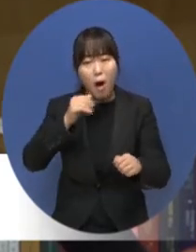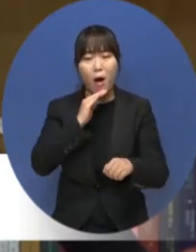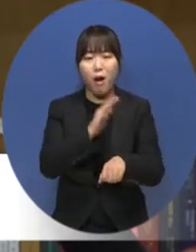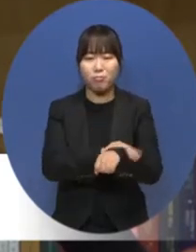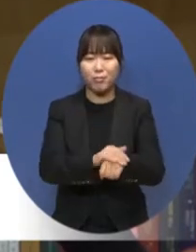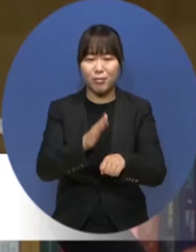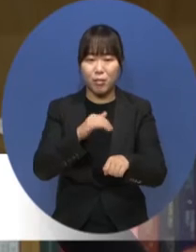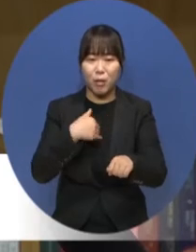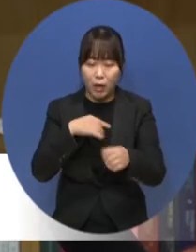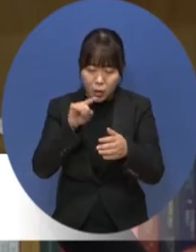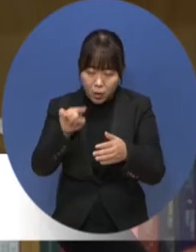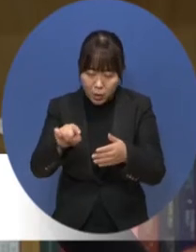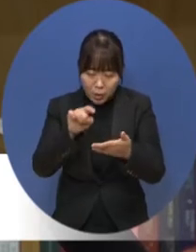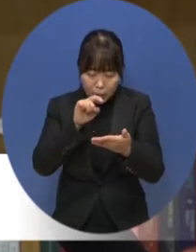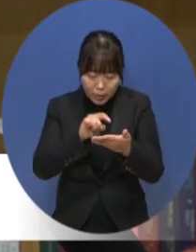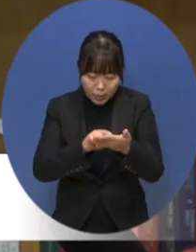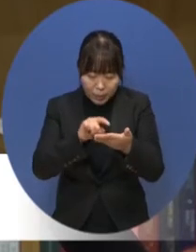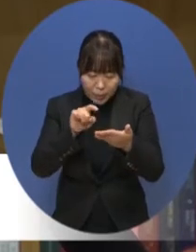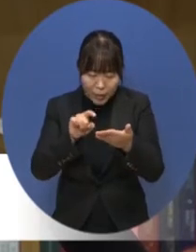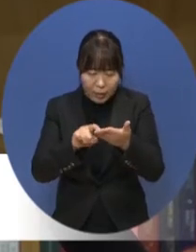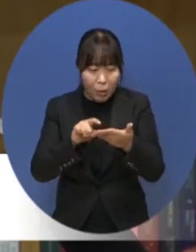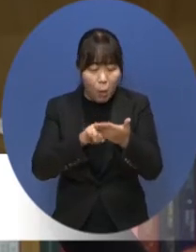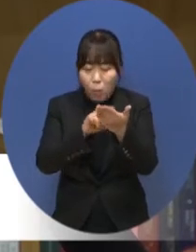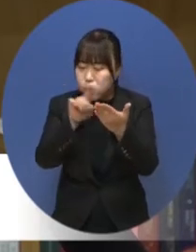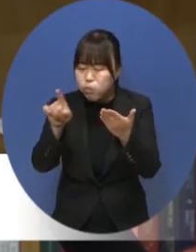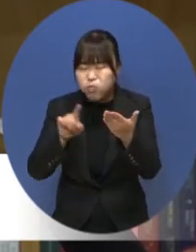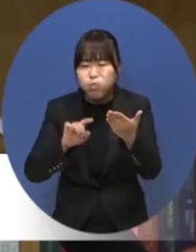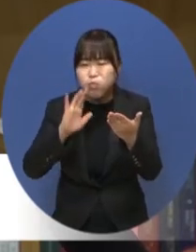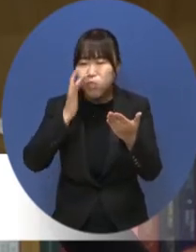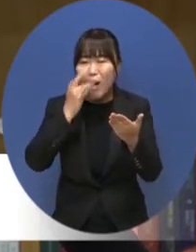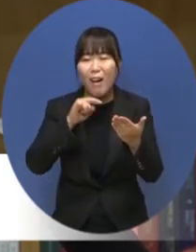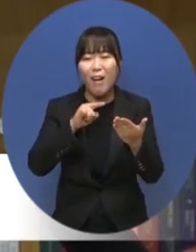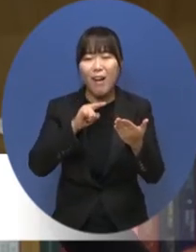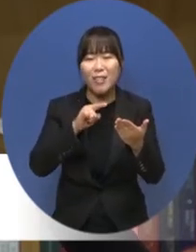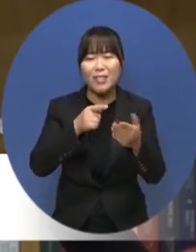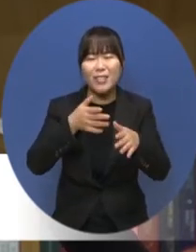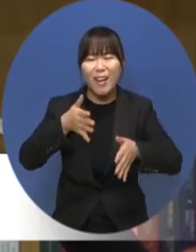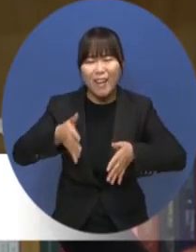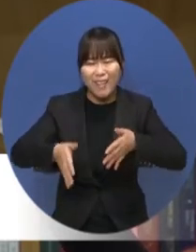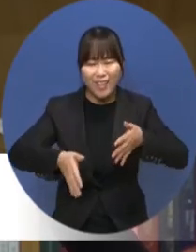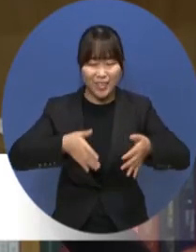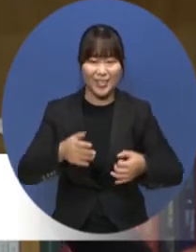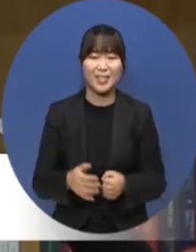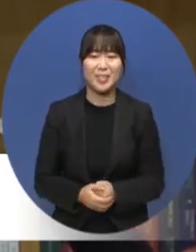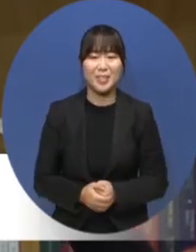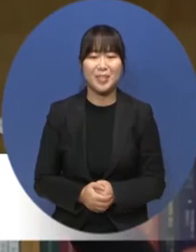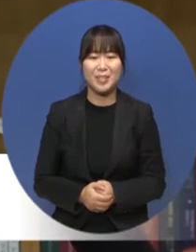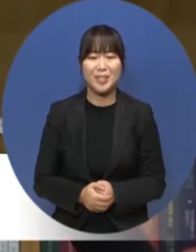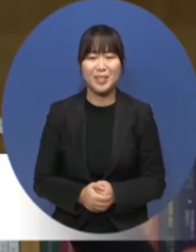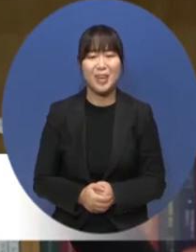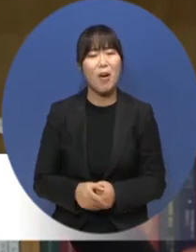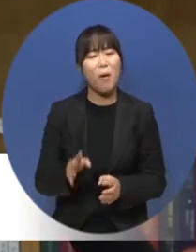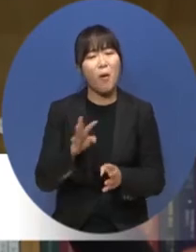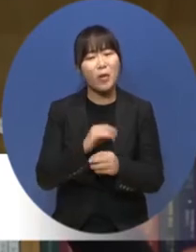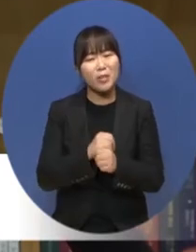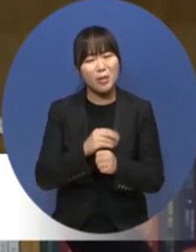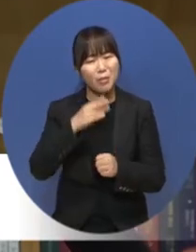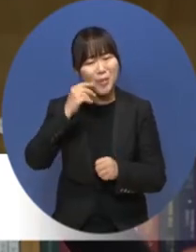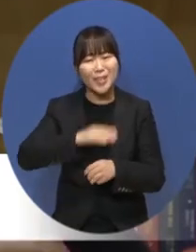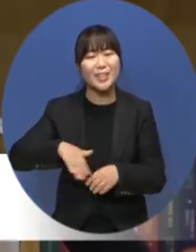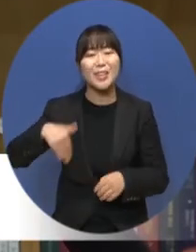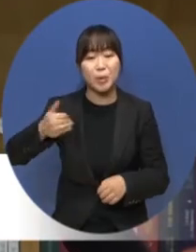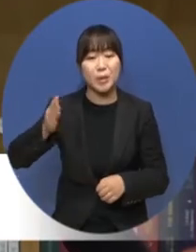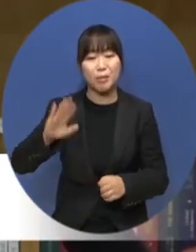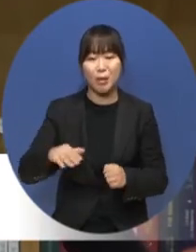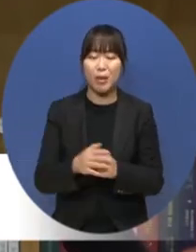이거나 1 1 순으로 해도 단 제모 오디가 오디 경우 그 쯤 얻어지고 뵙고 이제 통로를 되려 내건 모르